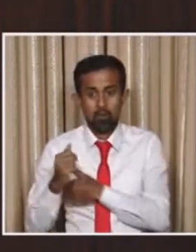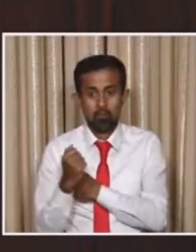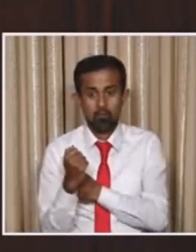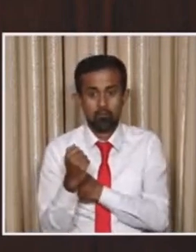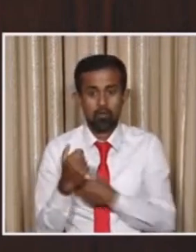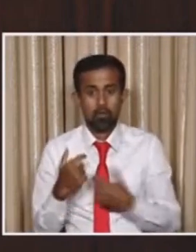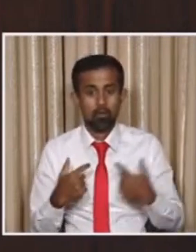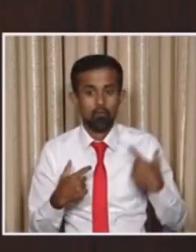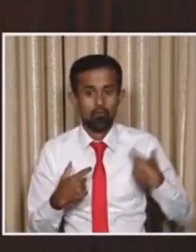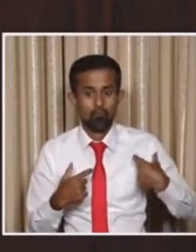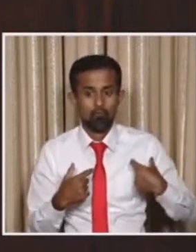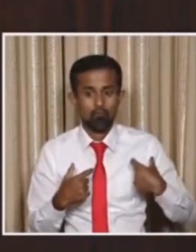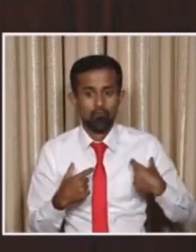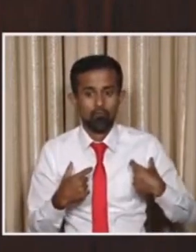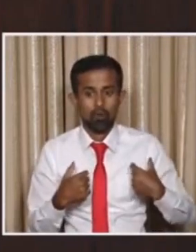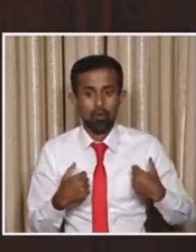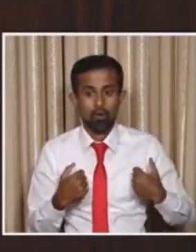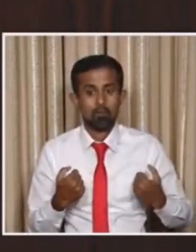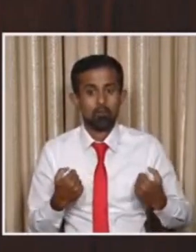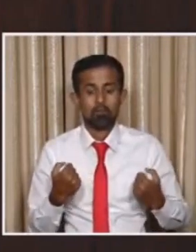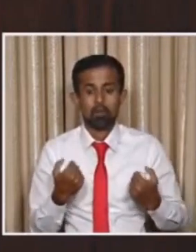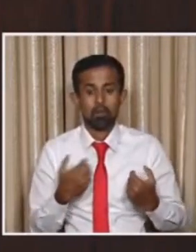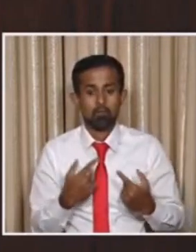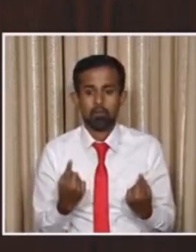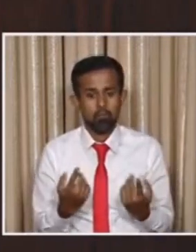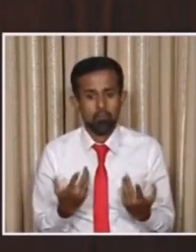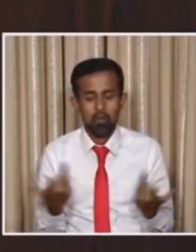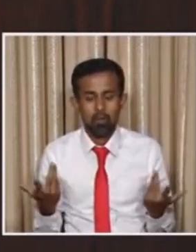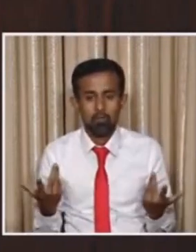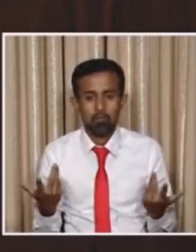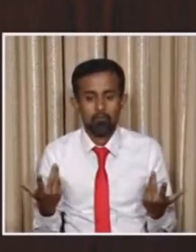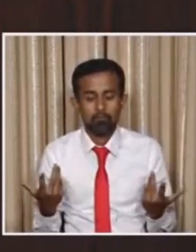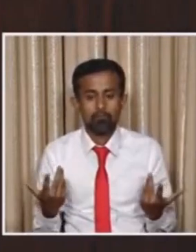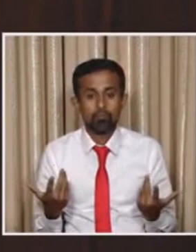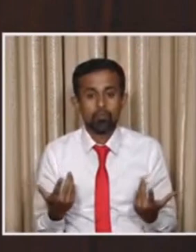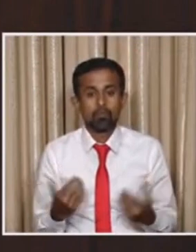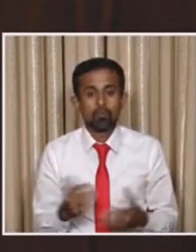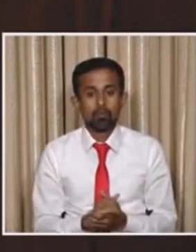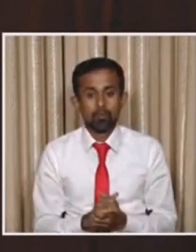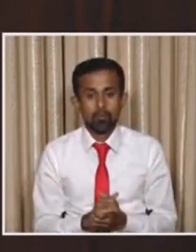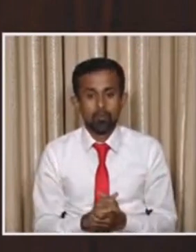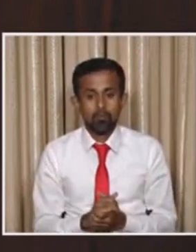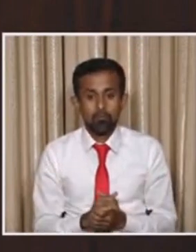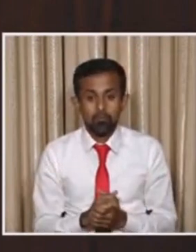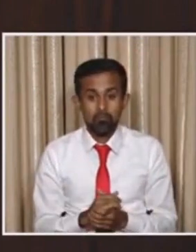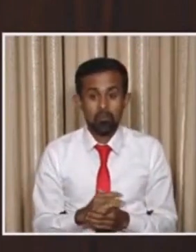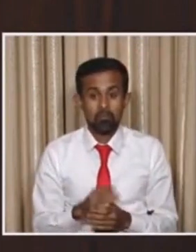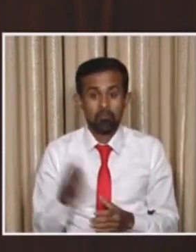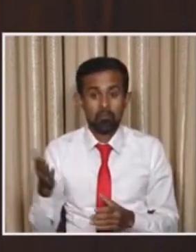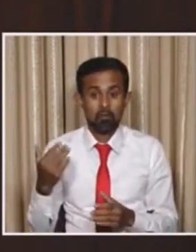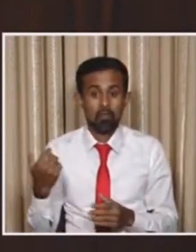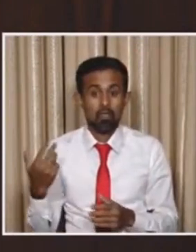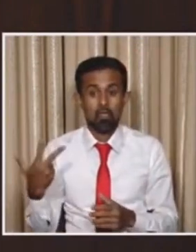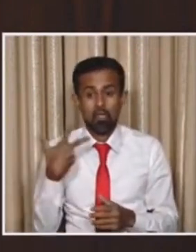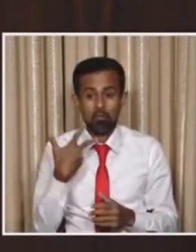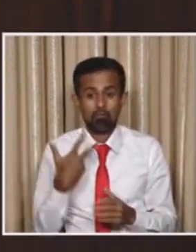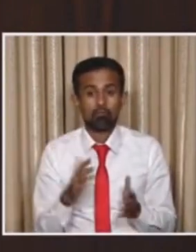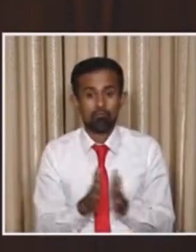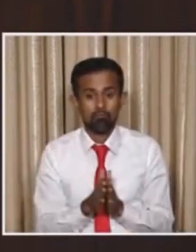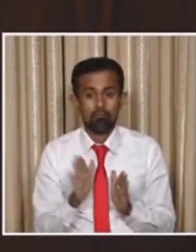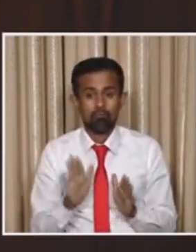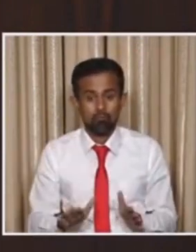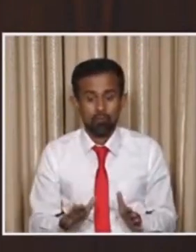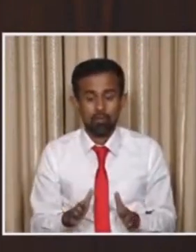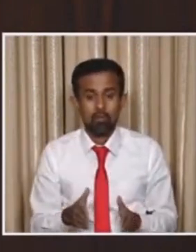මම අතක්වත් මට දික් කරන්න නම්ුන්නේ නැහැ. අවශ්‍යතාවයක් උනේත් නැහැ. එහෙම අවශ්‍යත් නැහැ අපිට මේ ගලි බවුසර් ඇවිල්ලා අපේ යන්නේ පෙරළුණා කරන්න. හොඳයි කරුමන්ත විවාදයක්